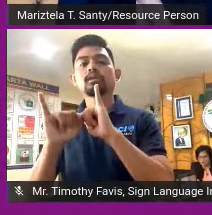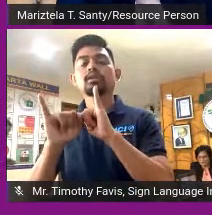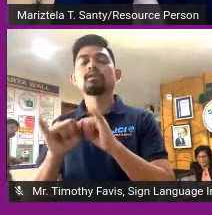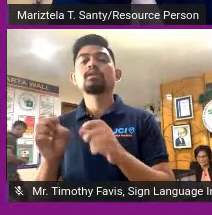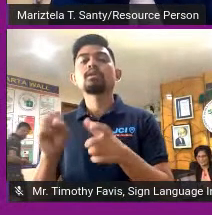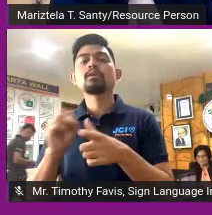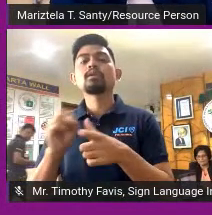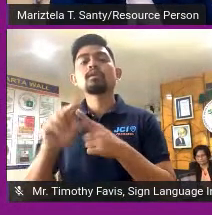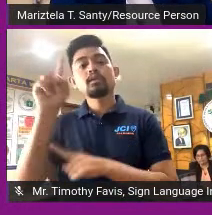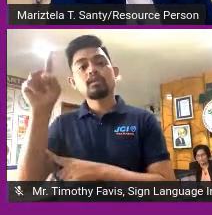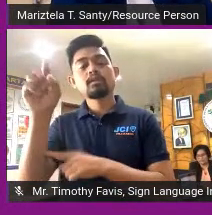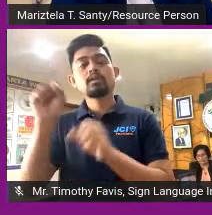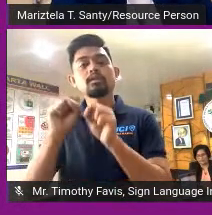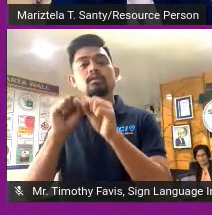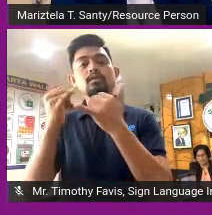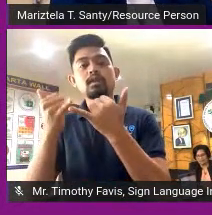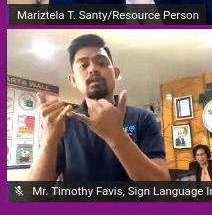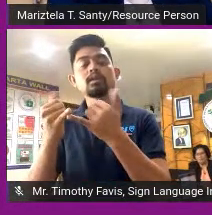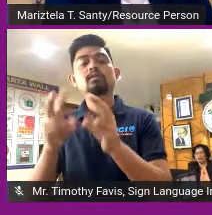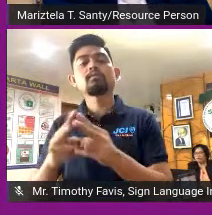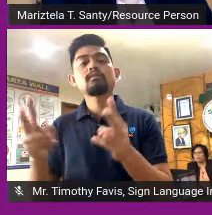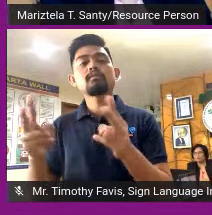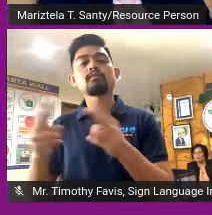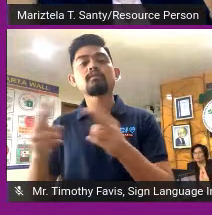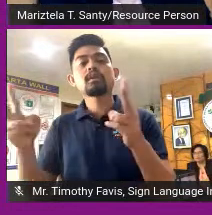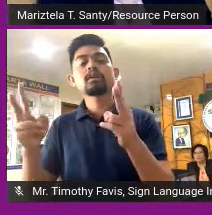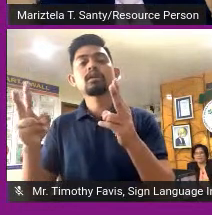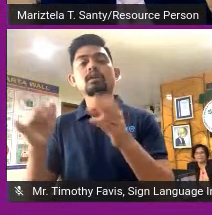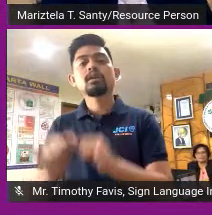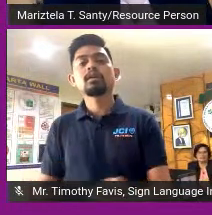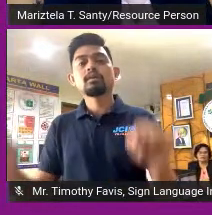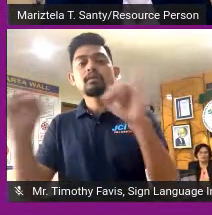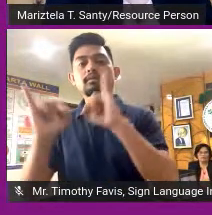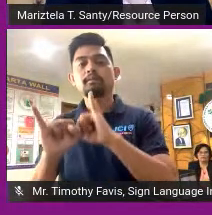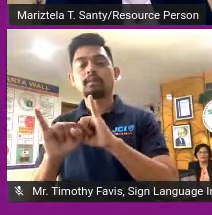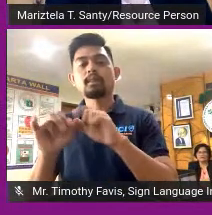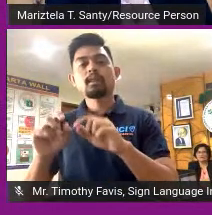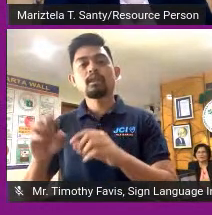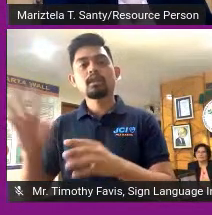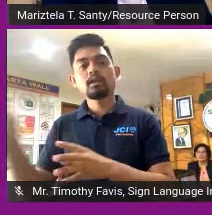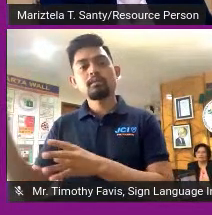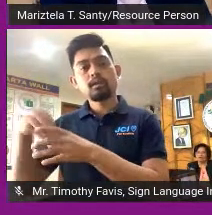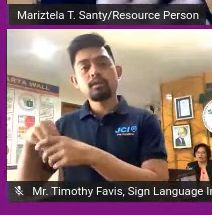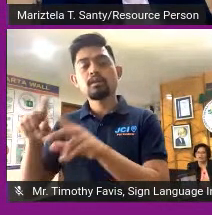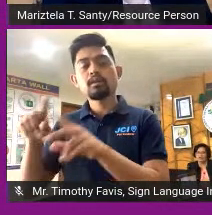sa isang society, this is important. We belong to different society. Ano, ang iba